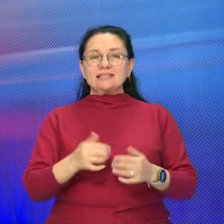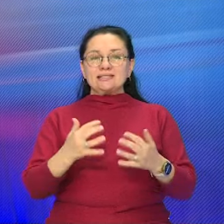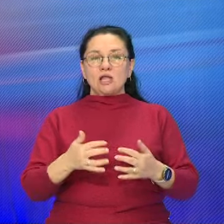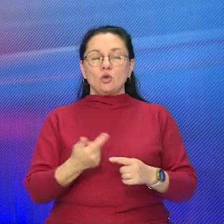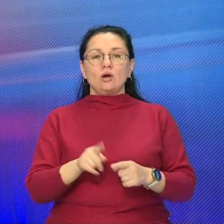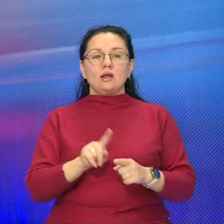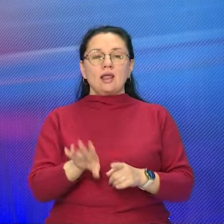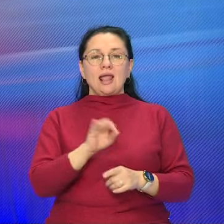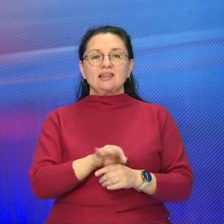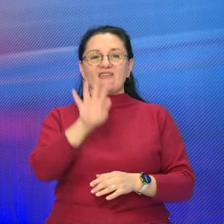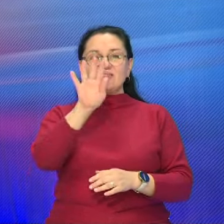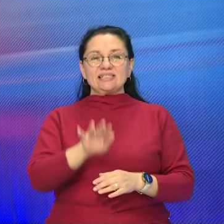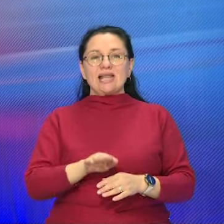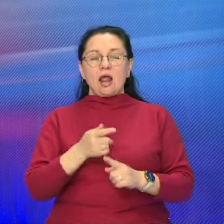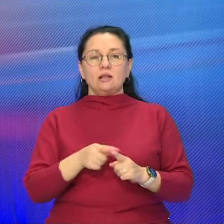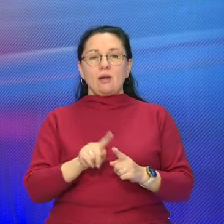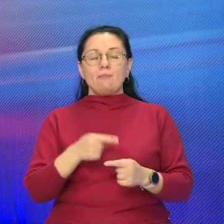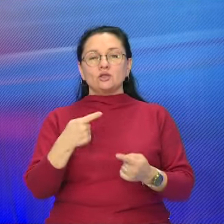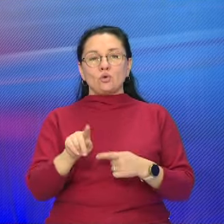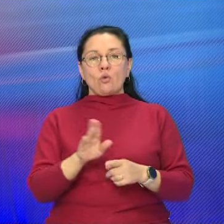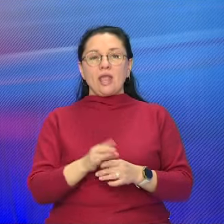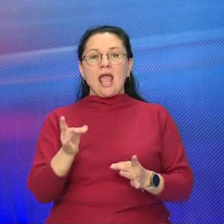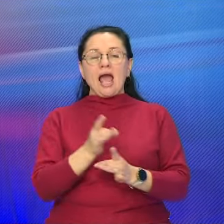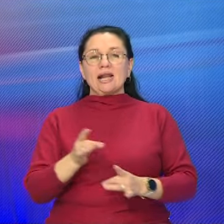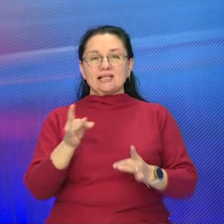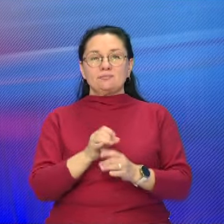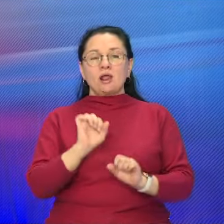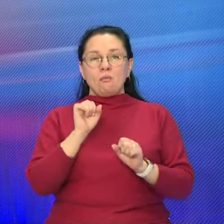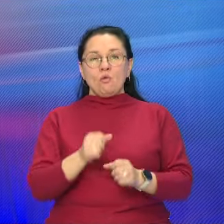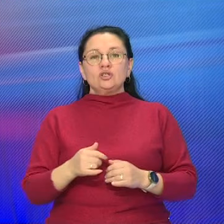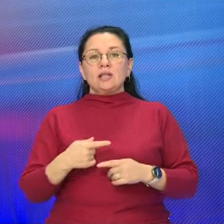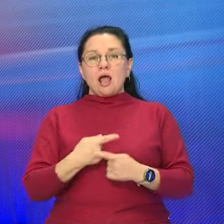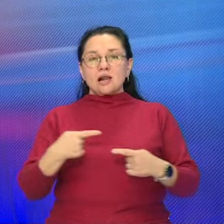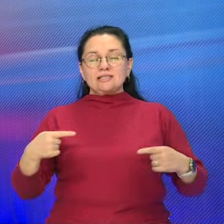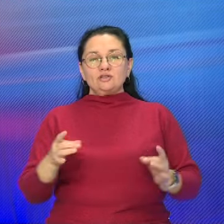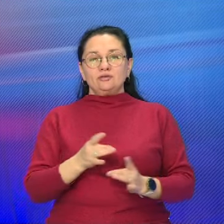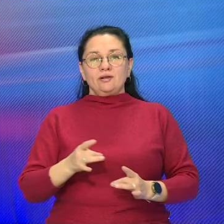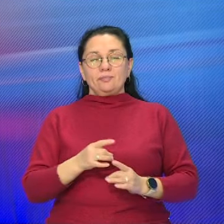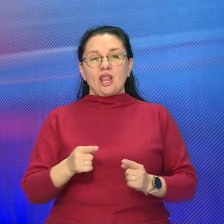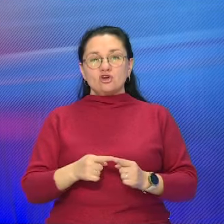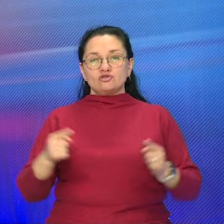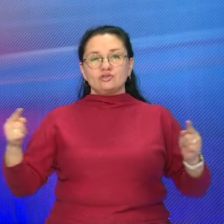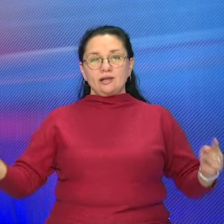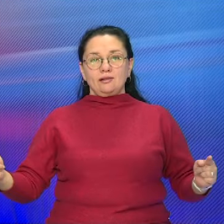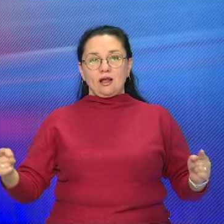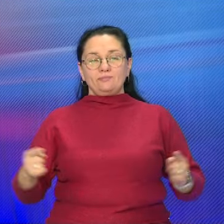гэтыя кросны вертикальны. По-другое, їх помір дозволяє ткать масштабні роботи. Ширина станка